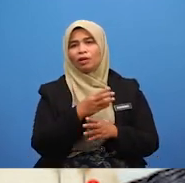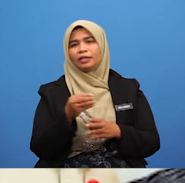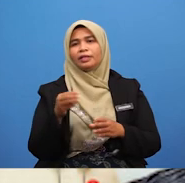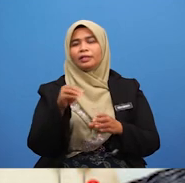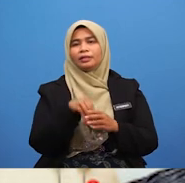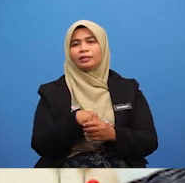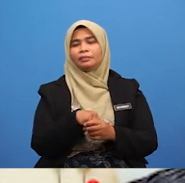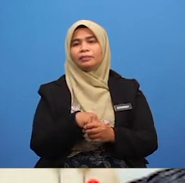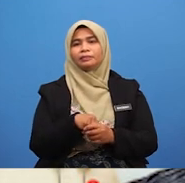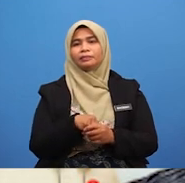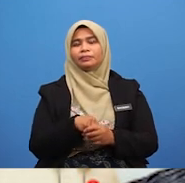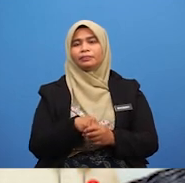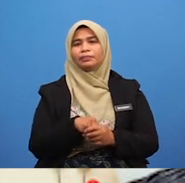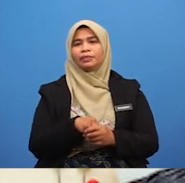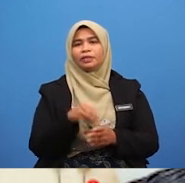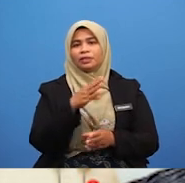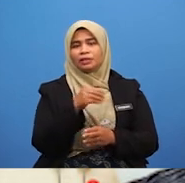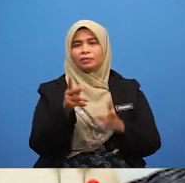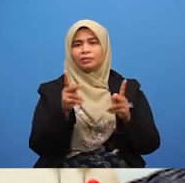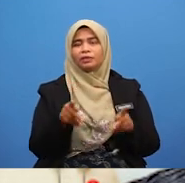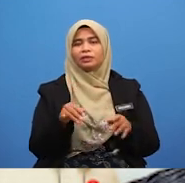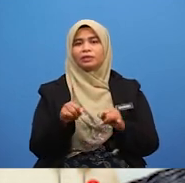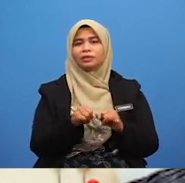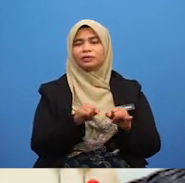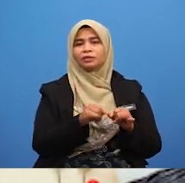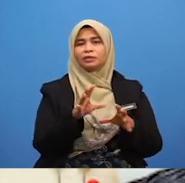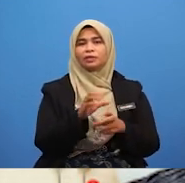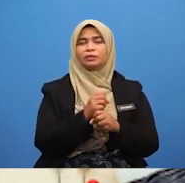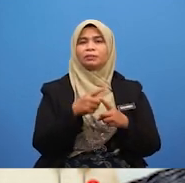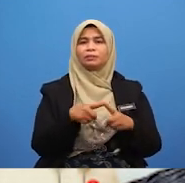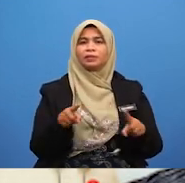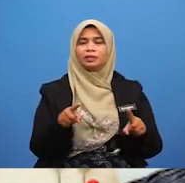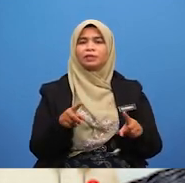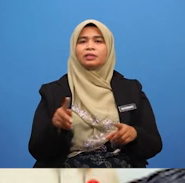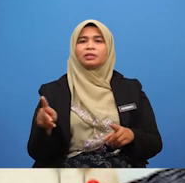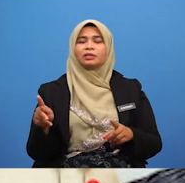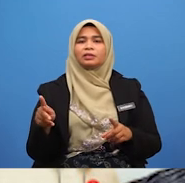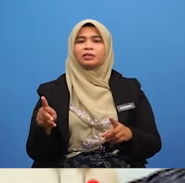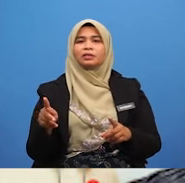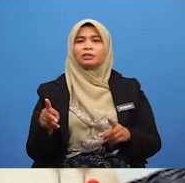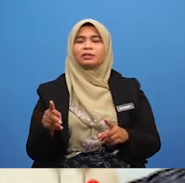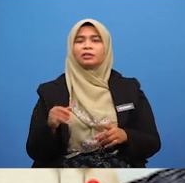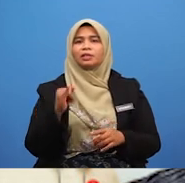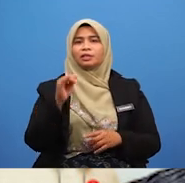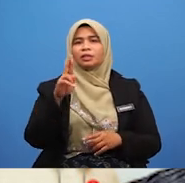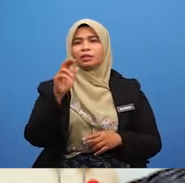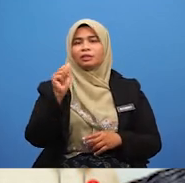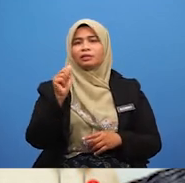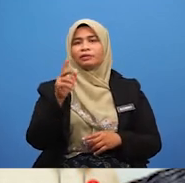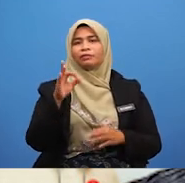dan sebelah dalam. Dan pelajar juga dapat membezakan ira